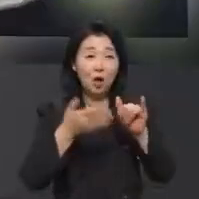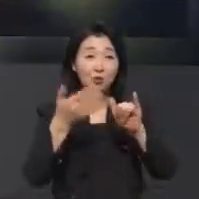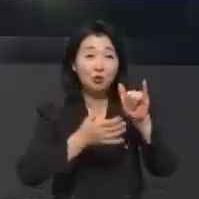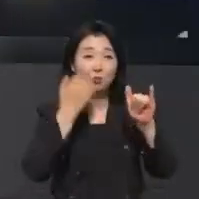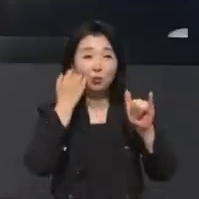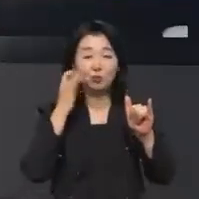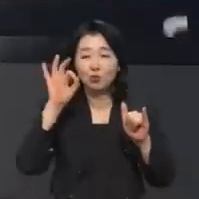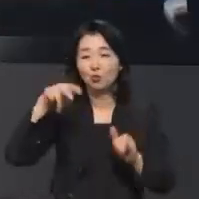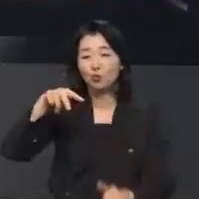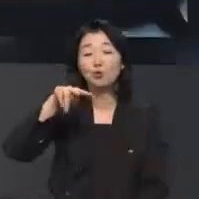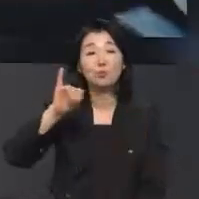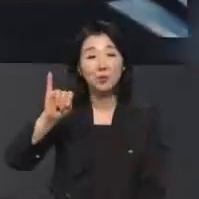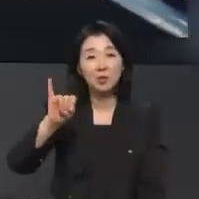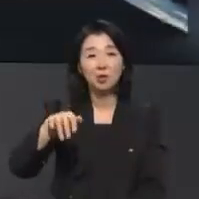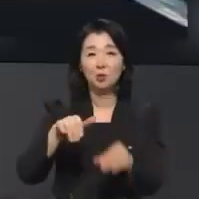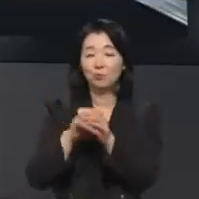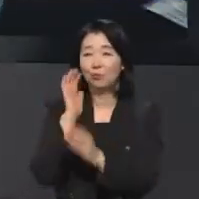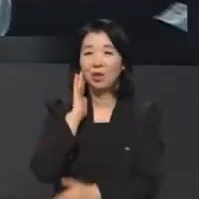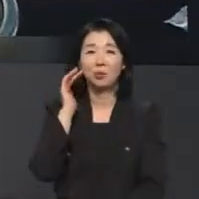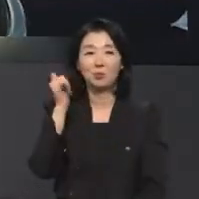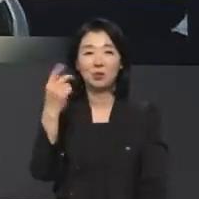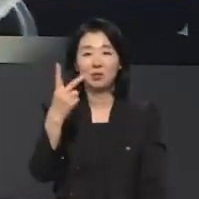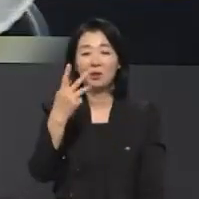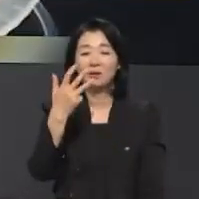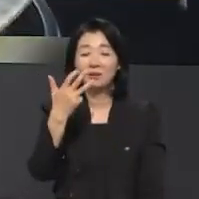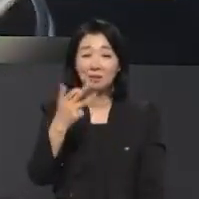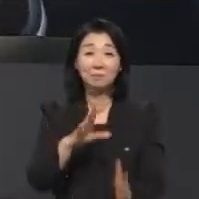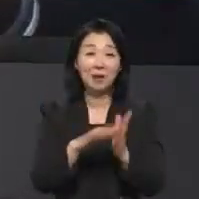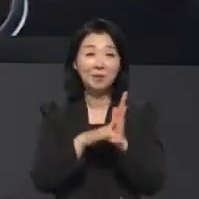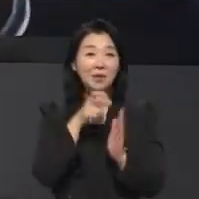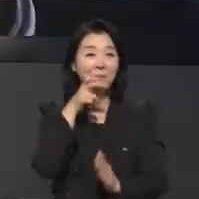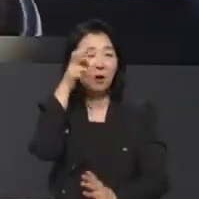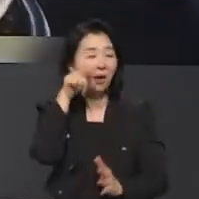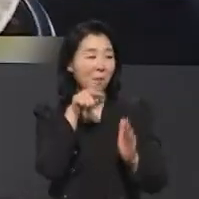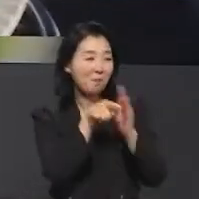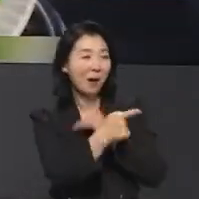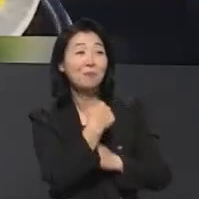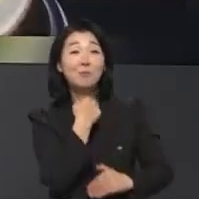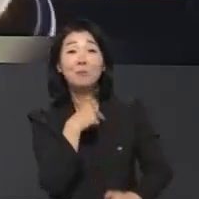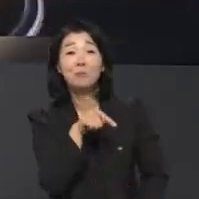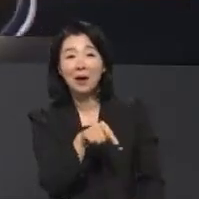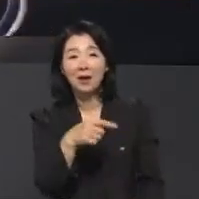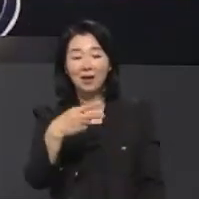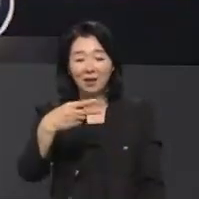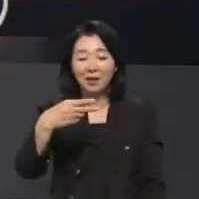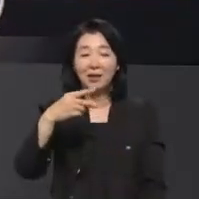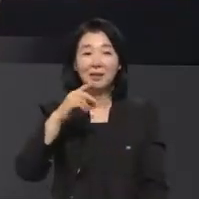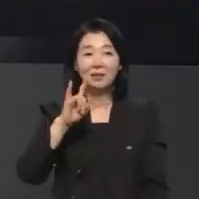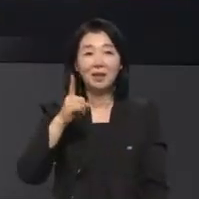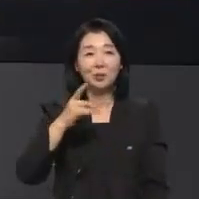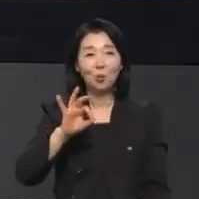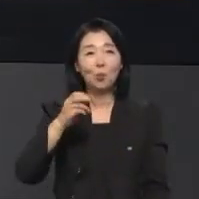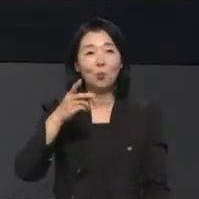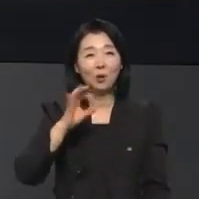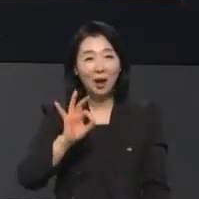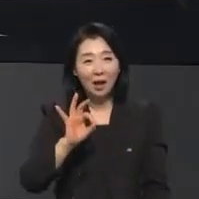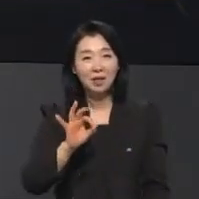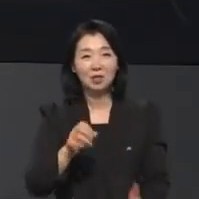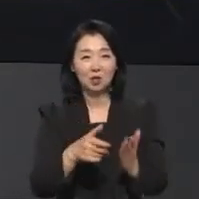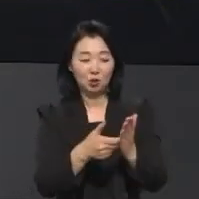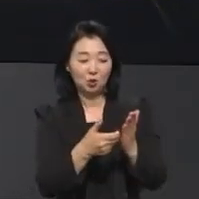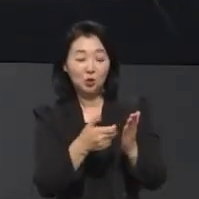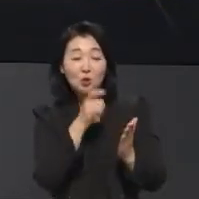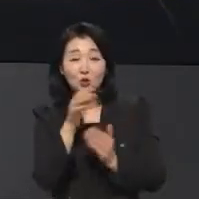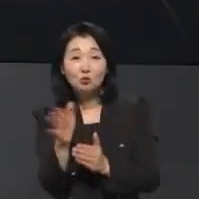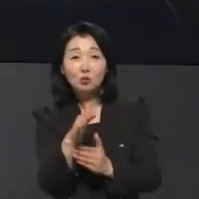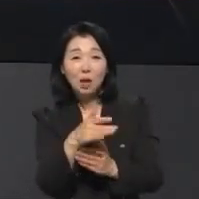이번엔 문재인 전 대통령도 2018년 평양 방문 때 방문했던 곳이죠. 대동강 수산물 시장을 찾았습니다. 지난번